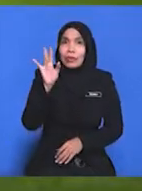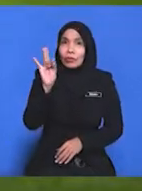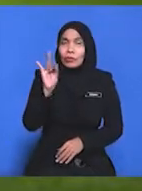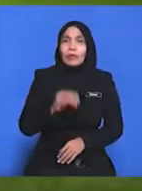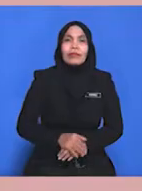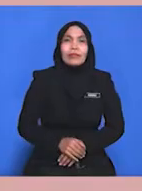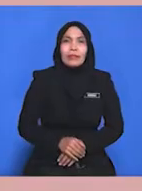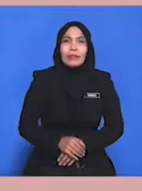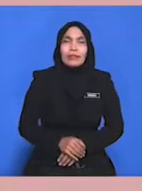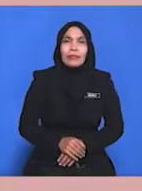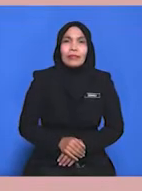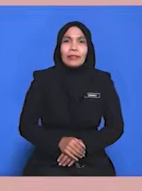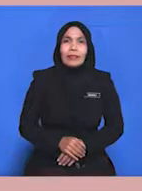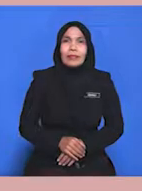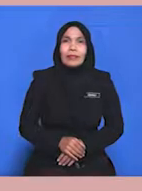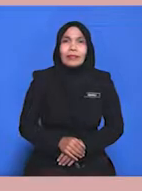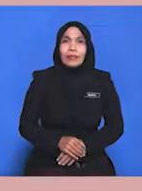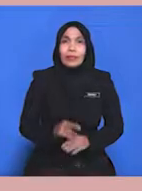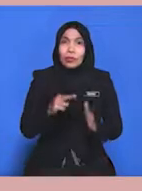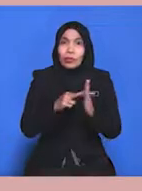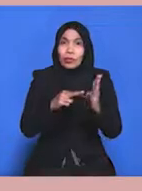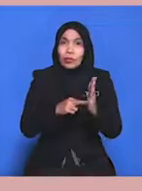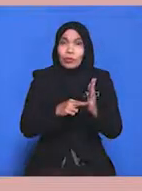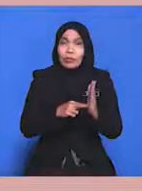penampatan perlawanan tinju.